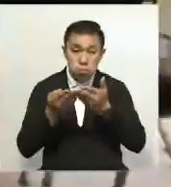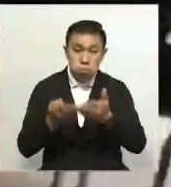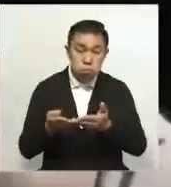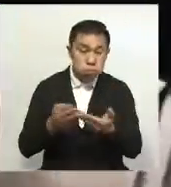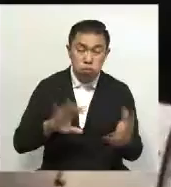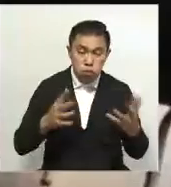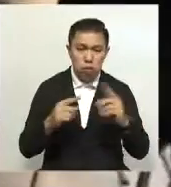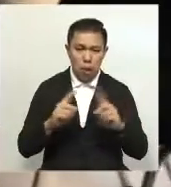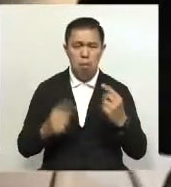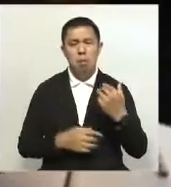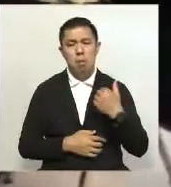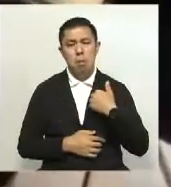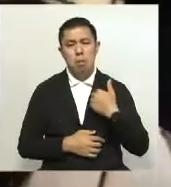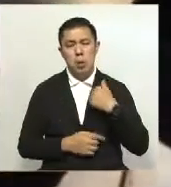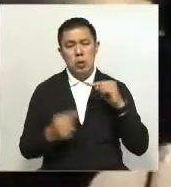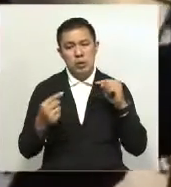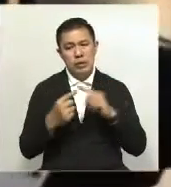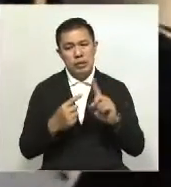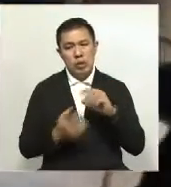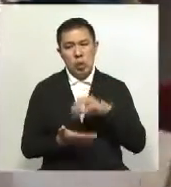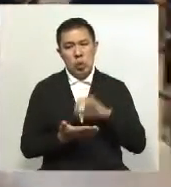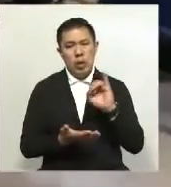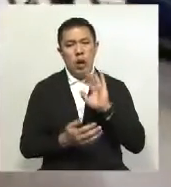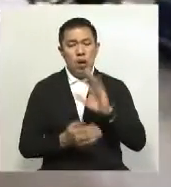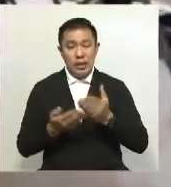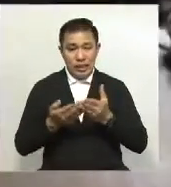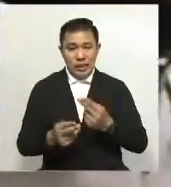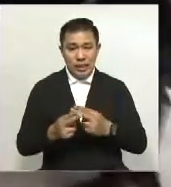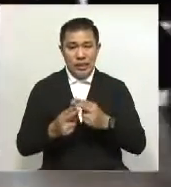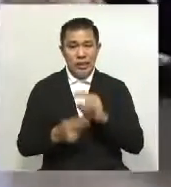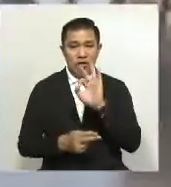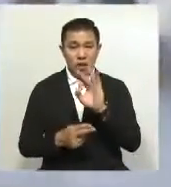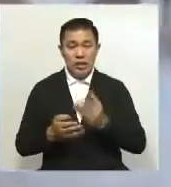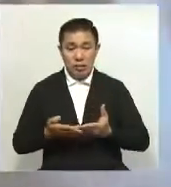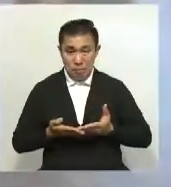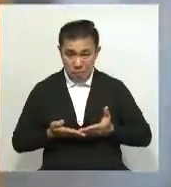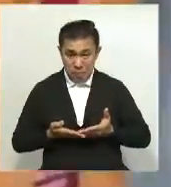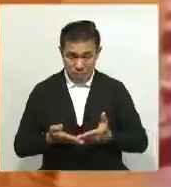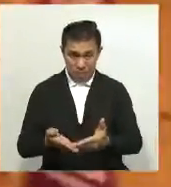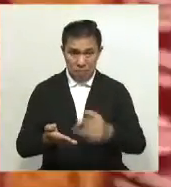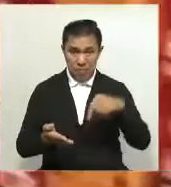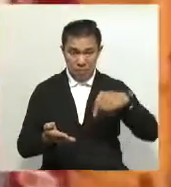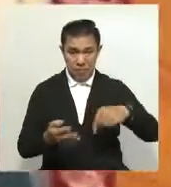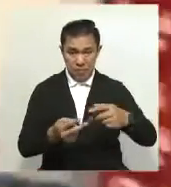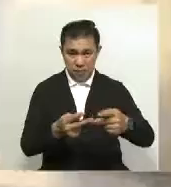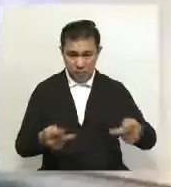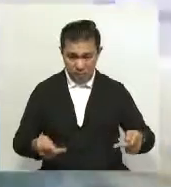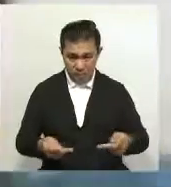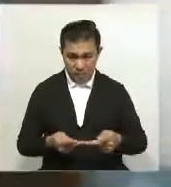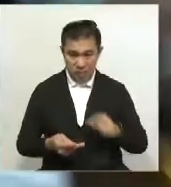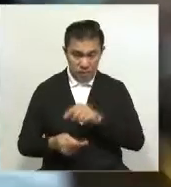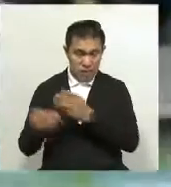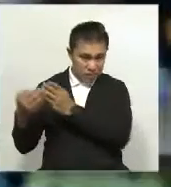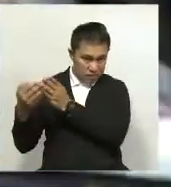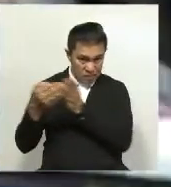ค์สำหรับนักท่องเที่ยวแต่ว่าเมื่อวานนี้อาจจะเป็นโชคไม่ดีของเรือฟินิกซ์ที่ออกจากเกาะมาถึง